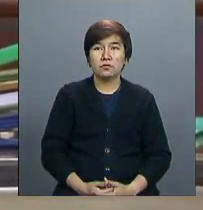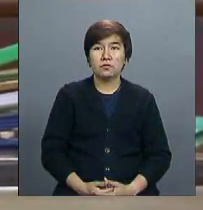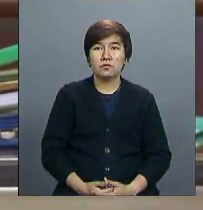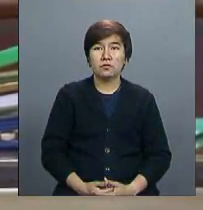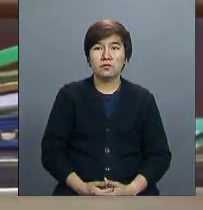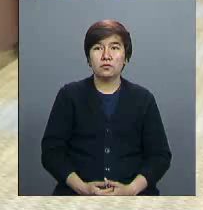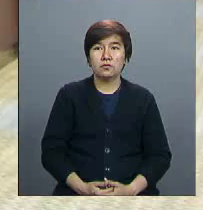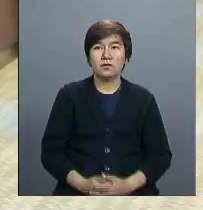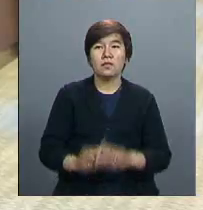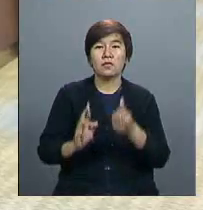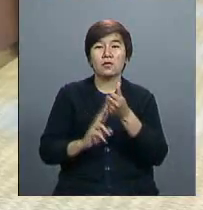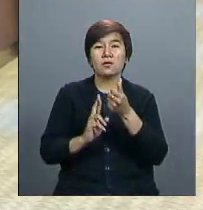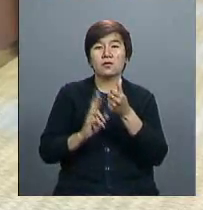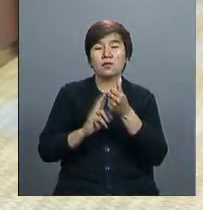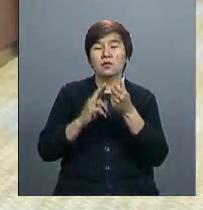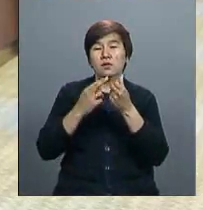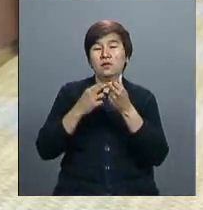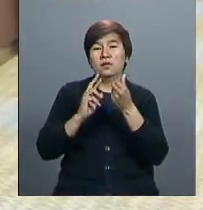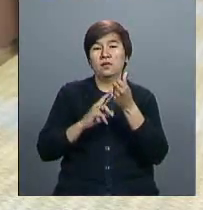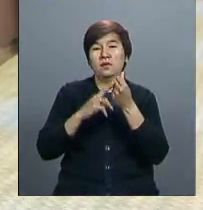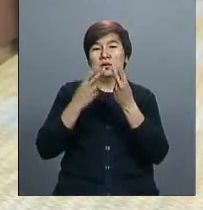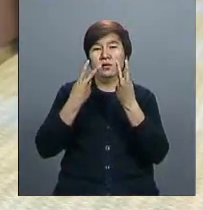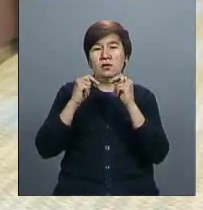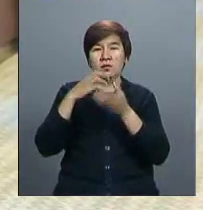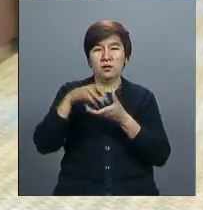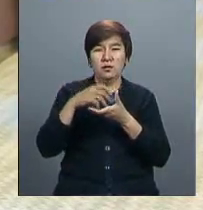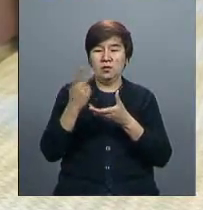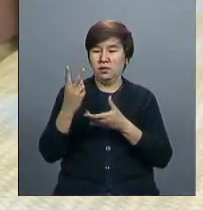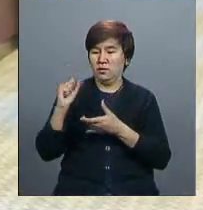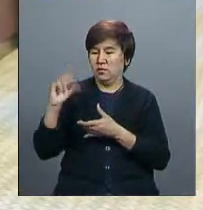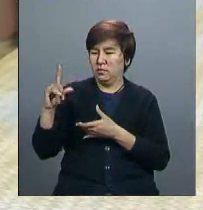พลเอกประวิตรยังยอมรับว่าสถานการณ์ในขณะนี้คสช.ก็ยังมี